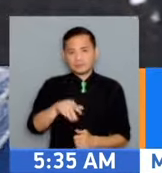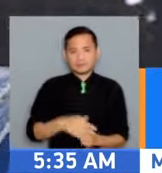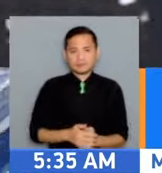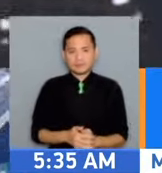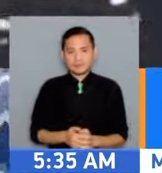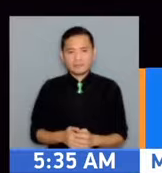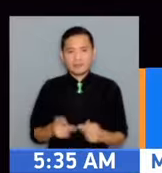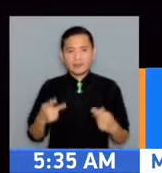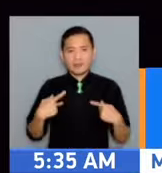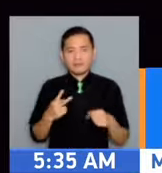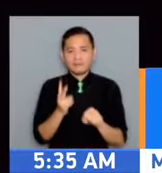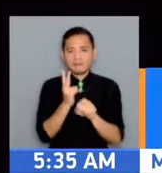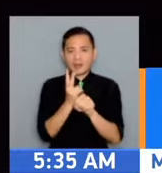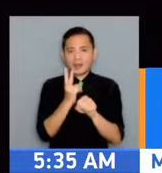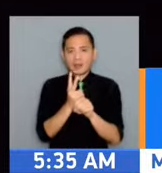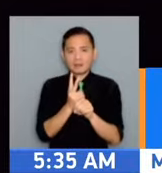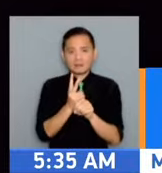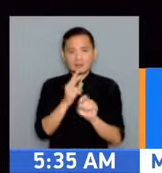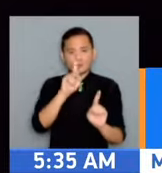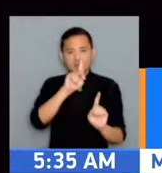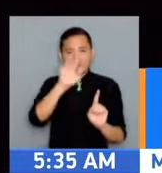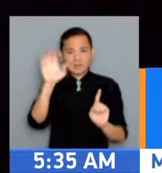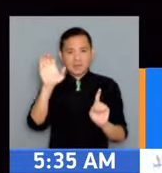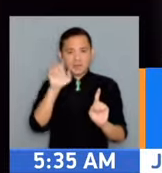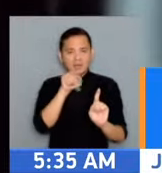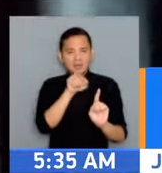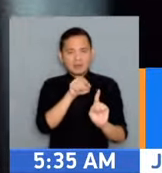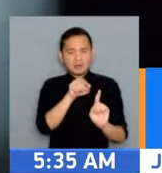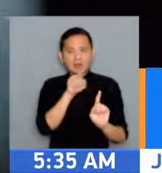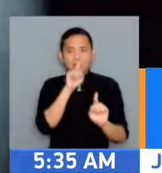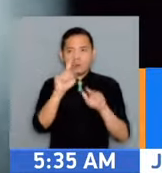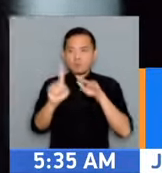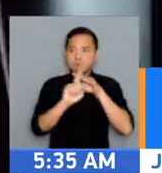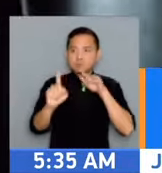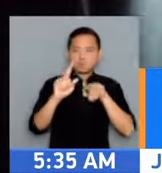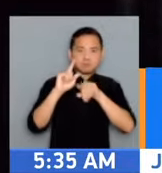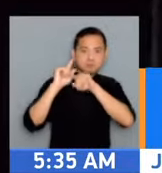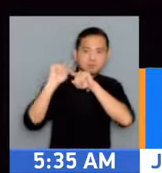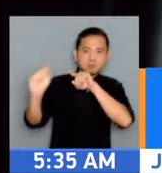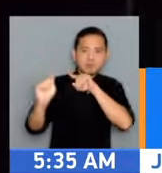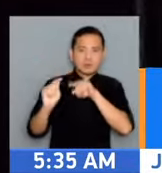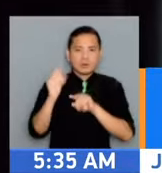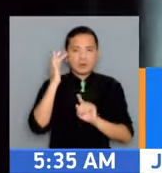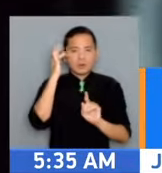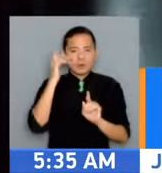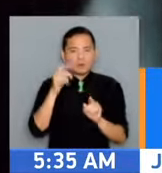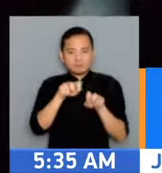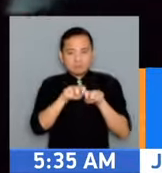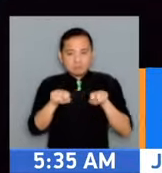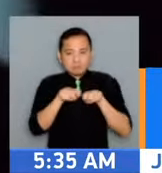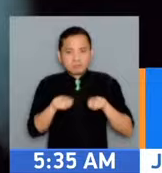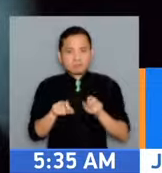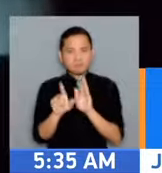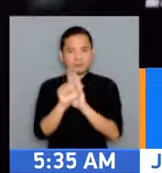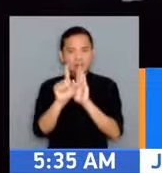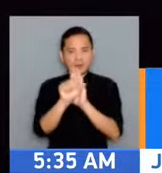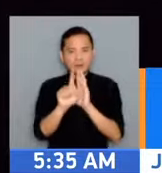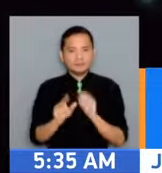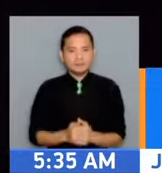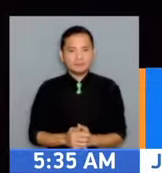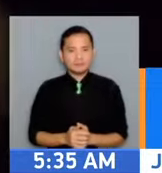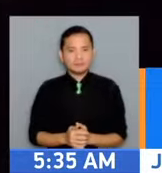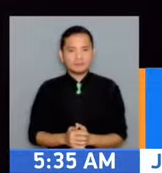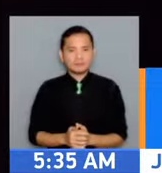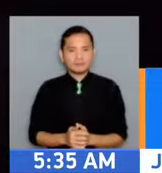Pasay. Kuha sa video ang malapilikulang eksenang yan. Ayon sa Special Action and Intelligence Committee for Transportation, sinubukan